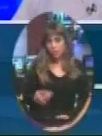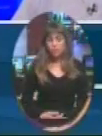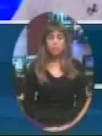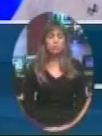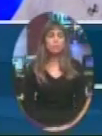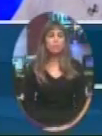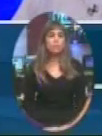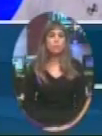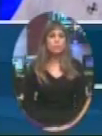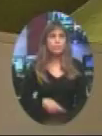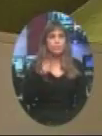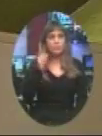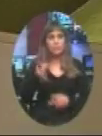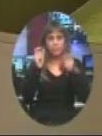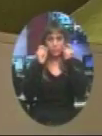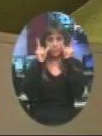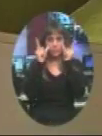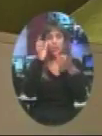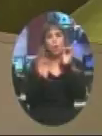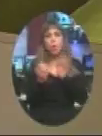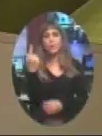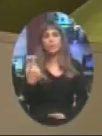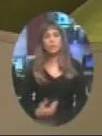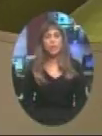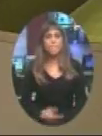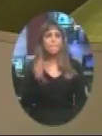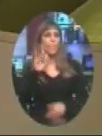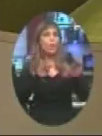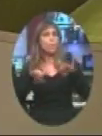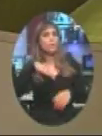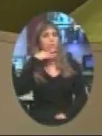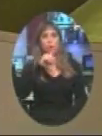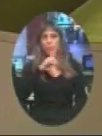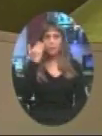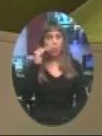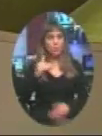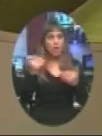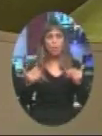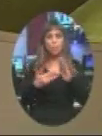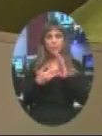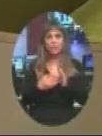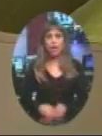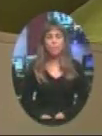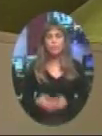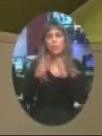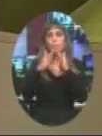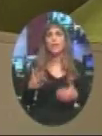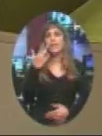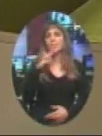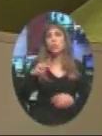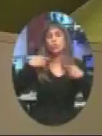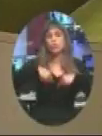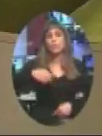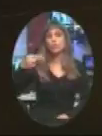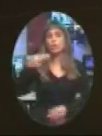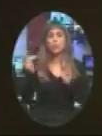להיות ער לעניין הזה זה העורך דין. באופוזיציה לא הסתפקו היום בהודעת היועמ"ש על הבדיקה, ובמחנה הציוני היושב ראש הרצוג קרא להקמת